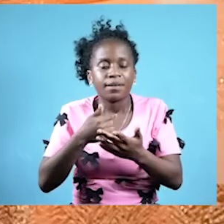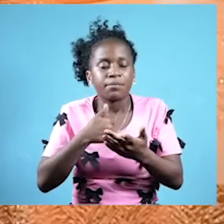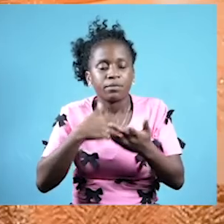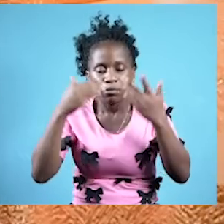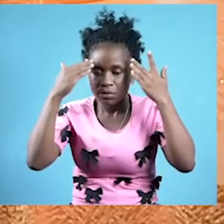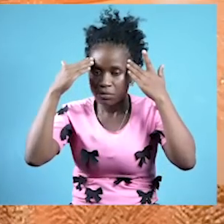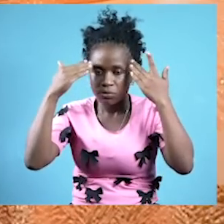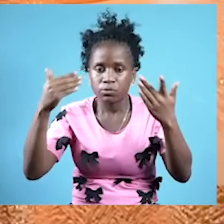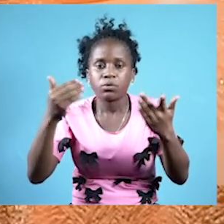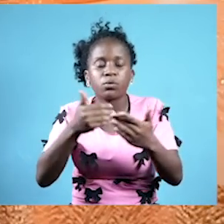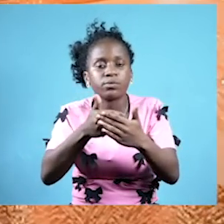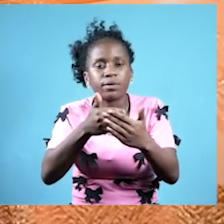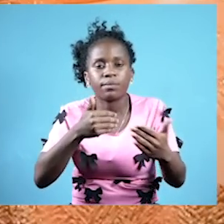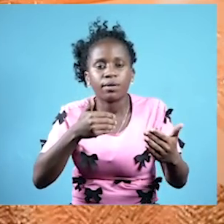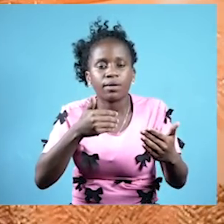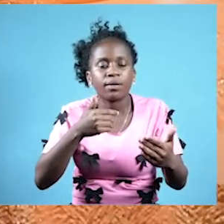2014.